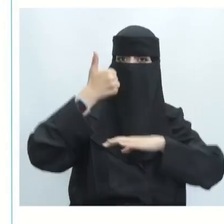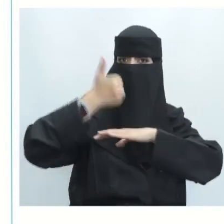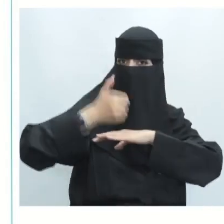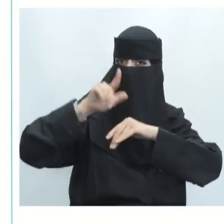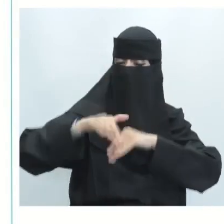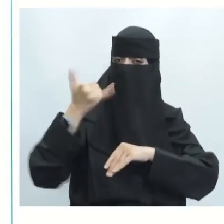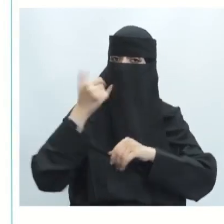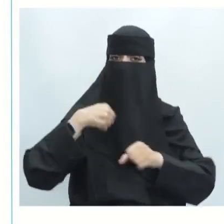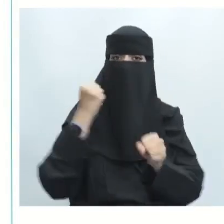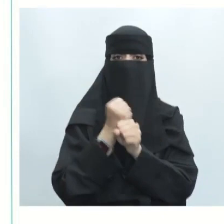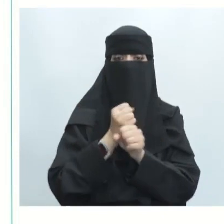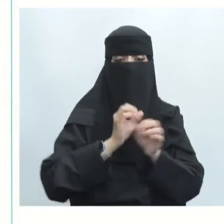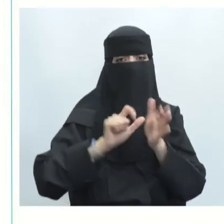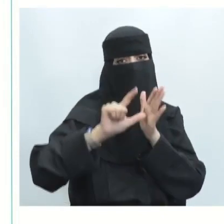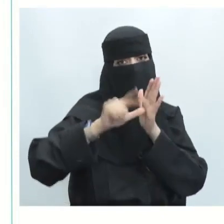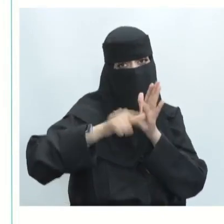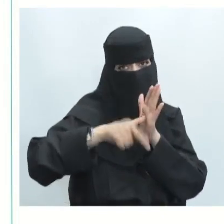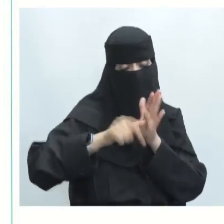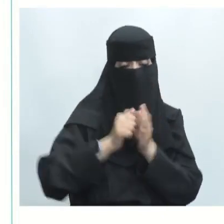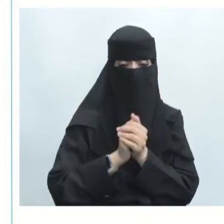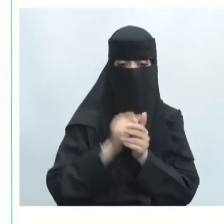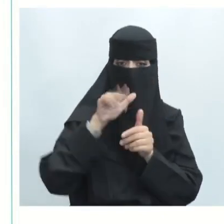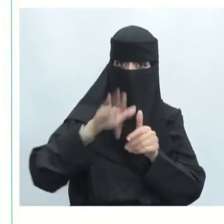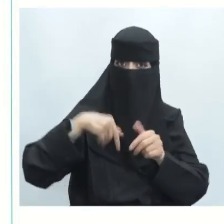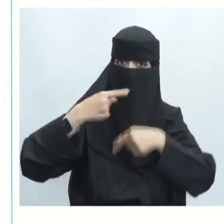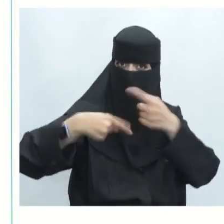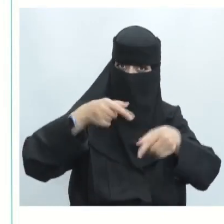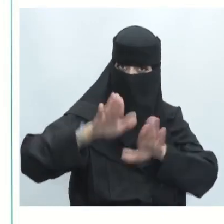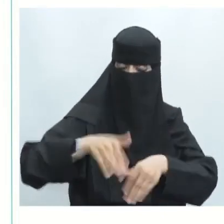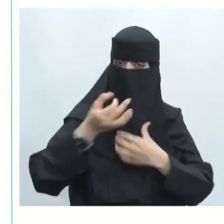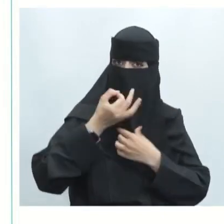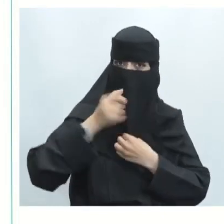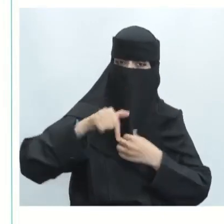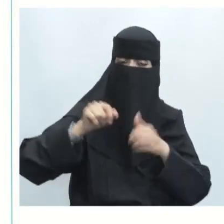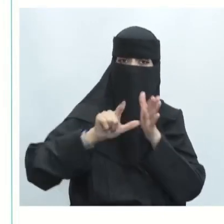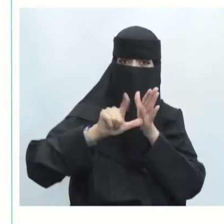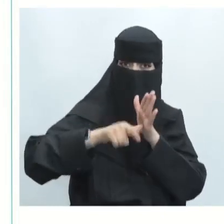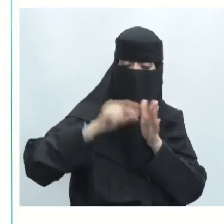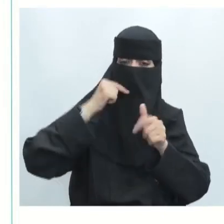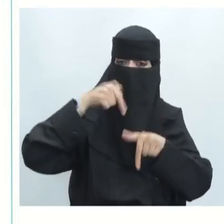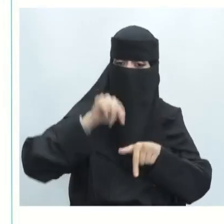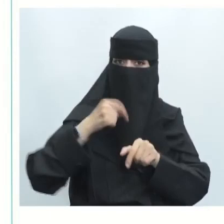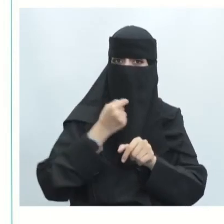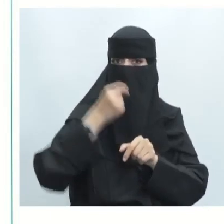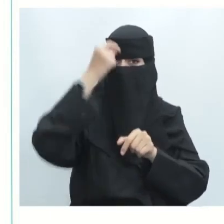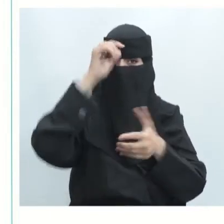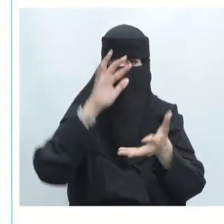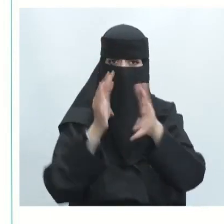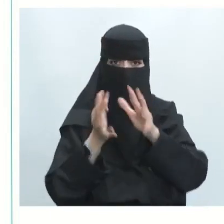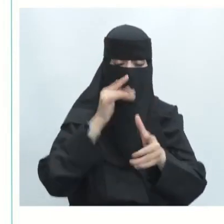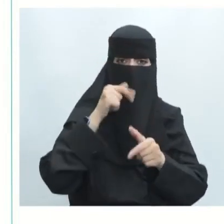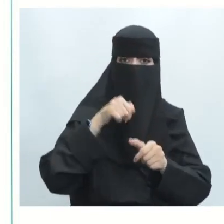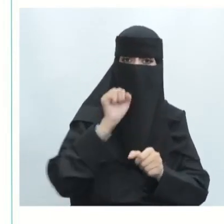وظيفه التخطيط نستكمل الحديث في اهميه التخطيط هي السيمات الخاصه التي تتيح